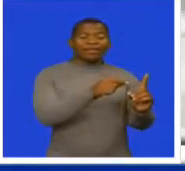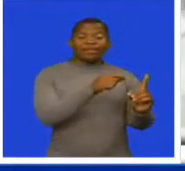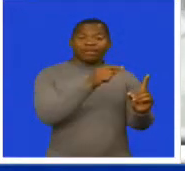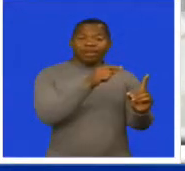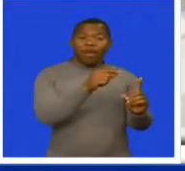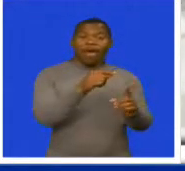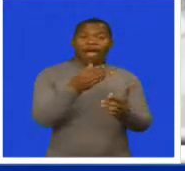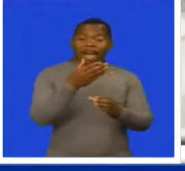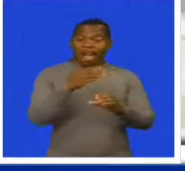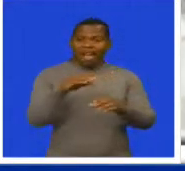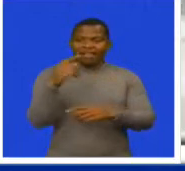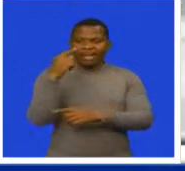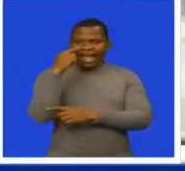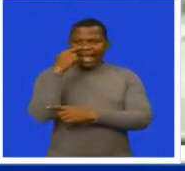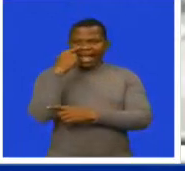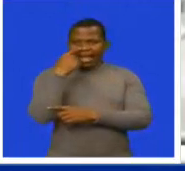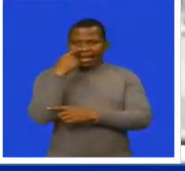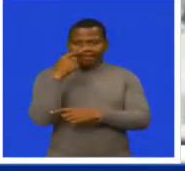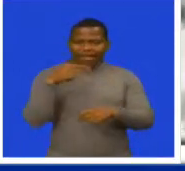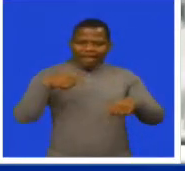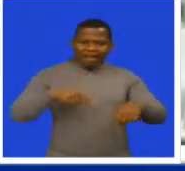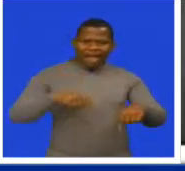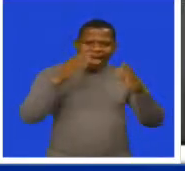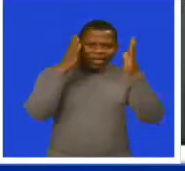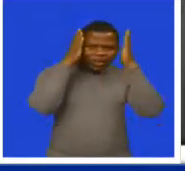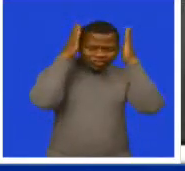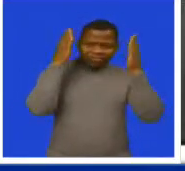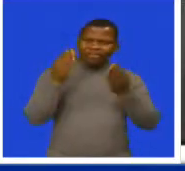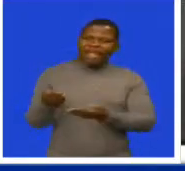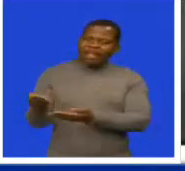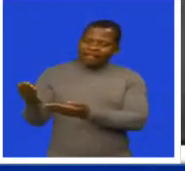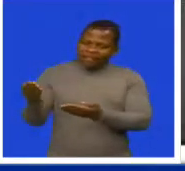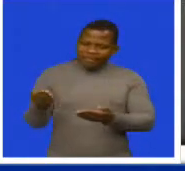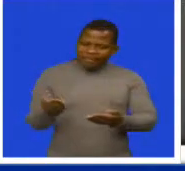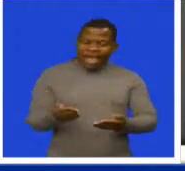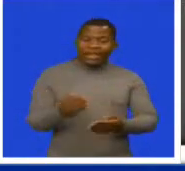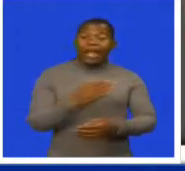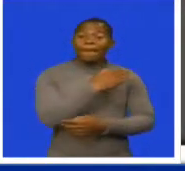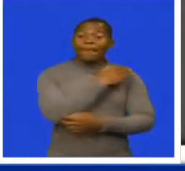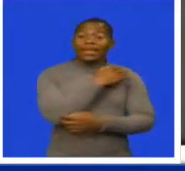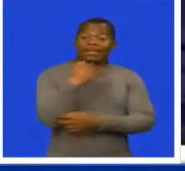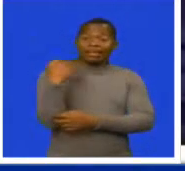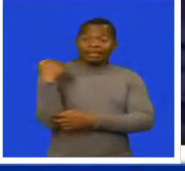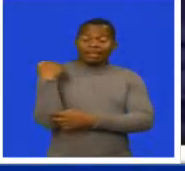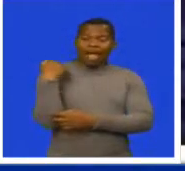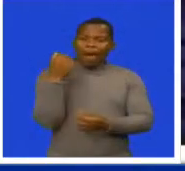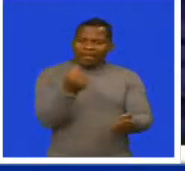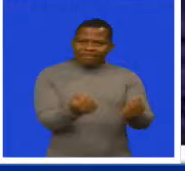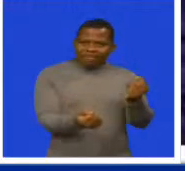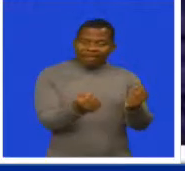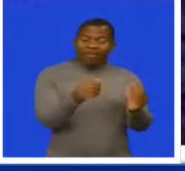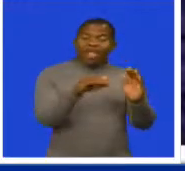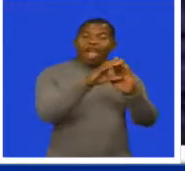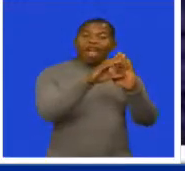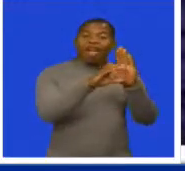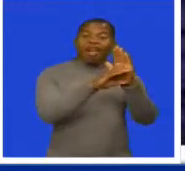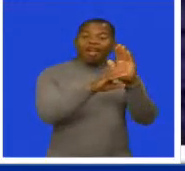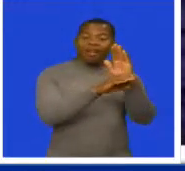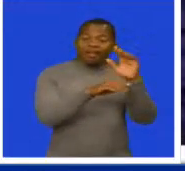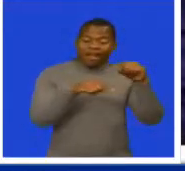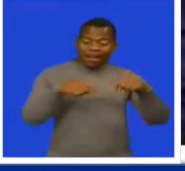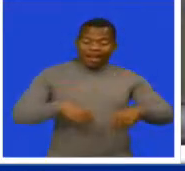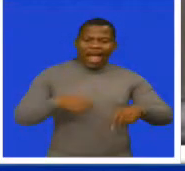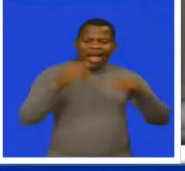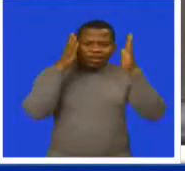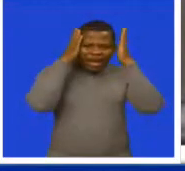Venkataraman bekamemene induna yetemthetho nemthetho sisekelo pholile shakhantu kushiyelana ligwayi kulamavela amabili eTindzabeni temthetho